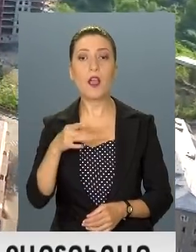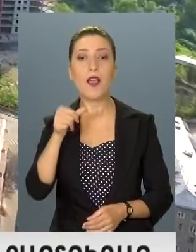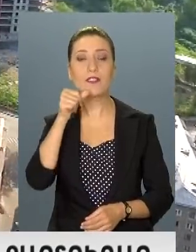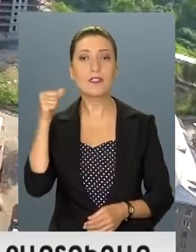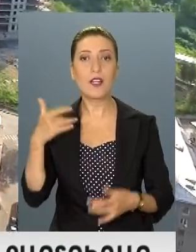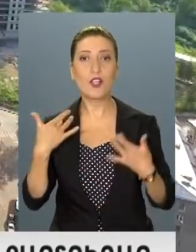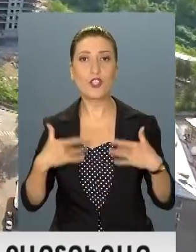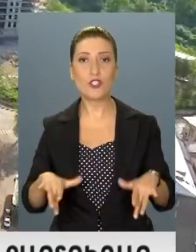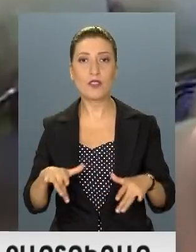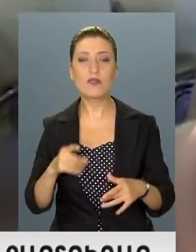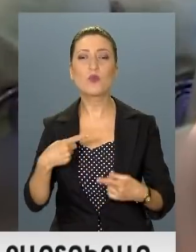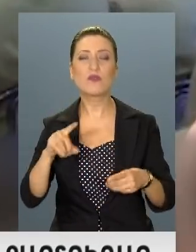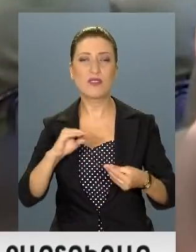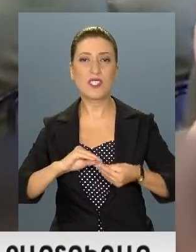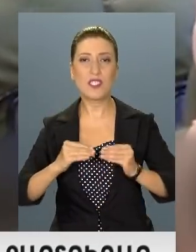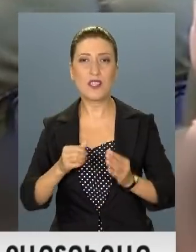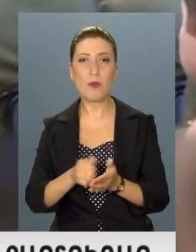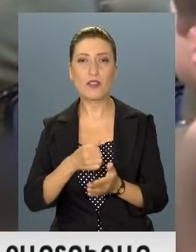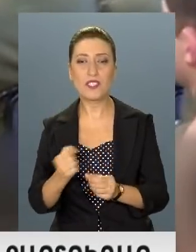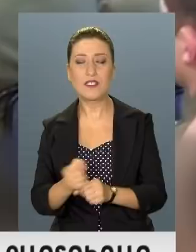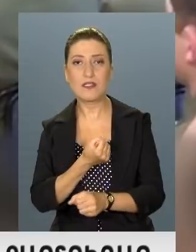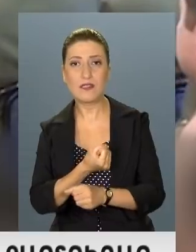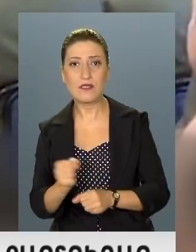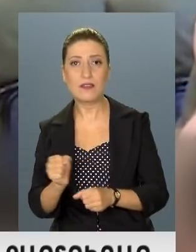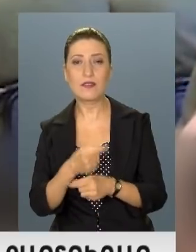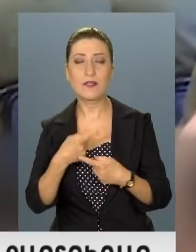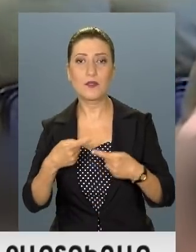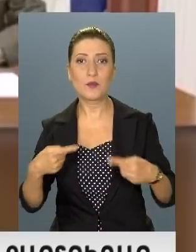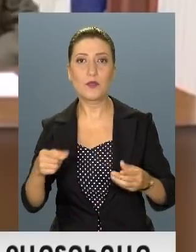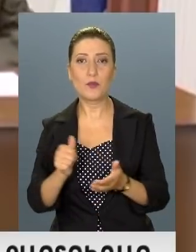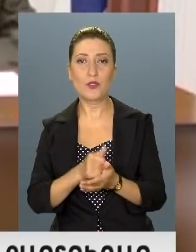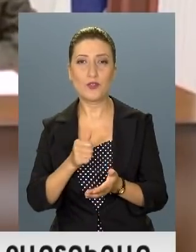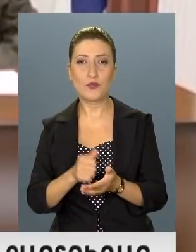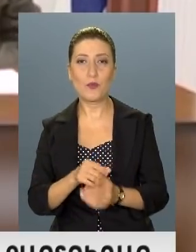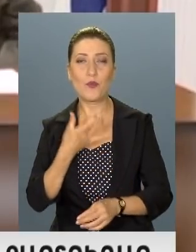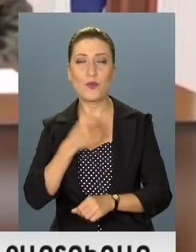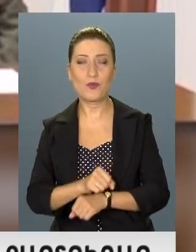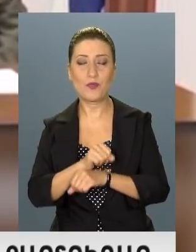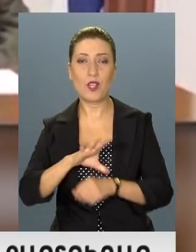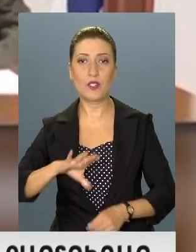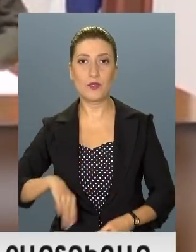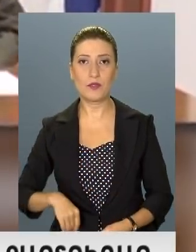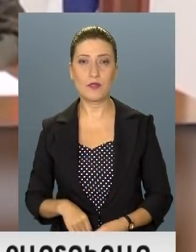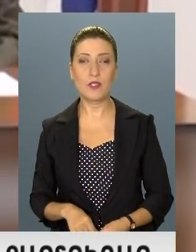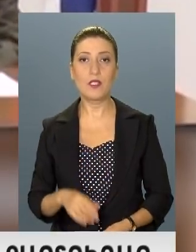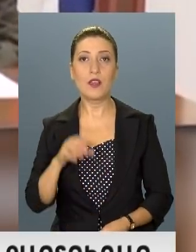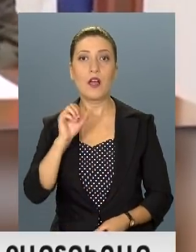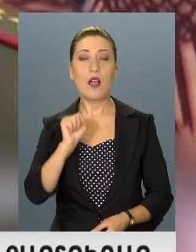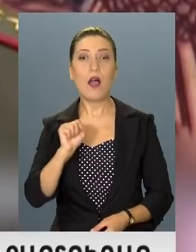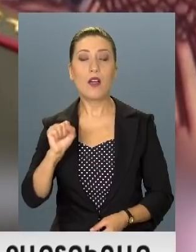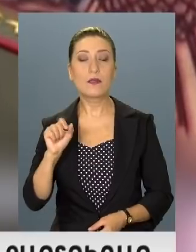հրաժարական տվեց կենցաղային հարցի պատճառով ծեծկրտուքից և դրան հաջորդած բողոքի ցույցից հետո։ Իսկ ազգային